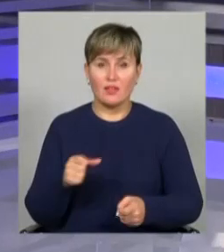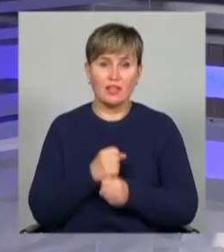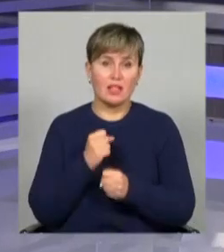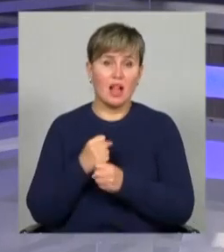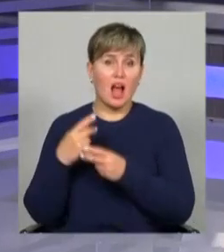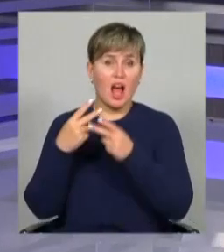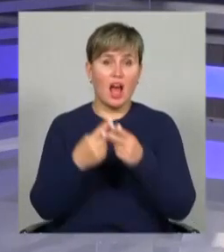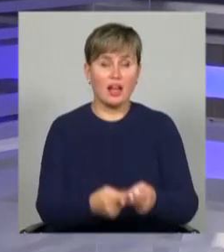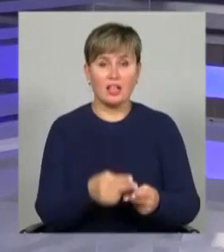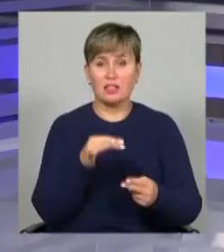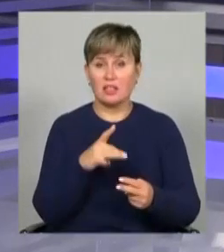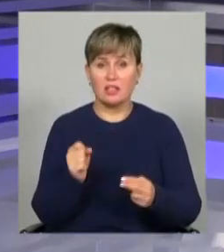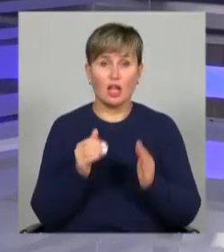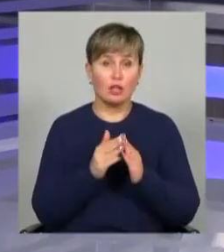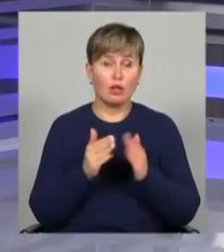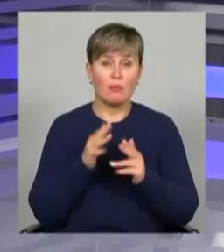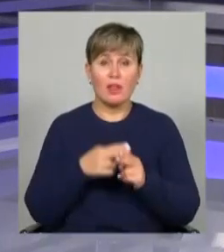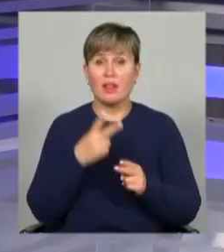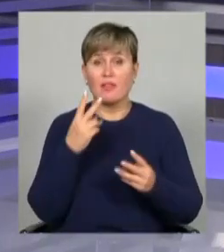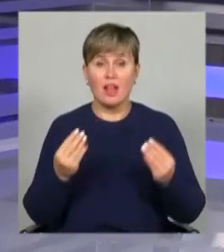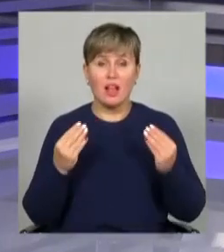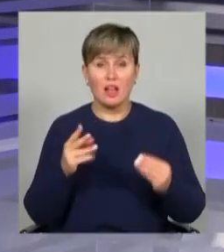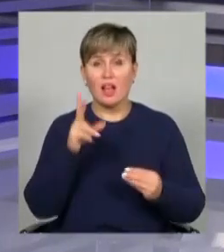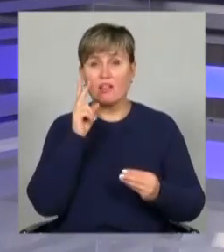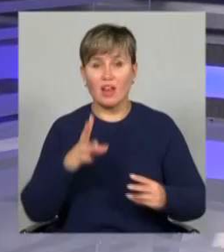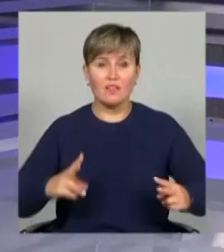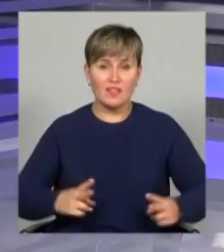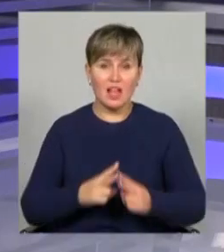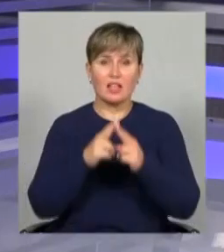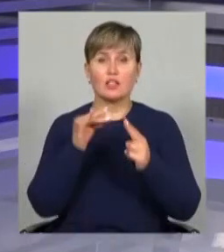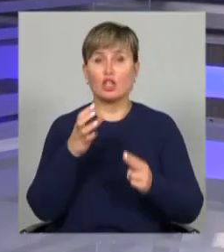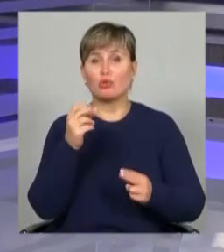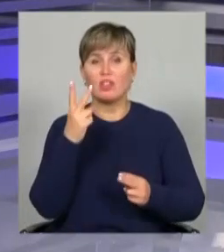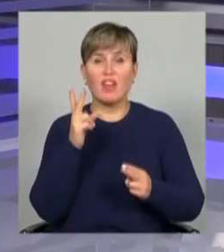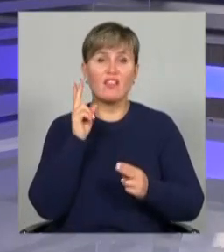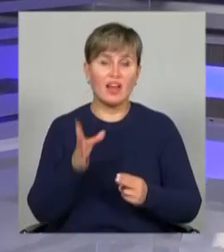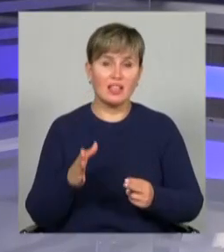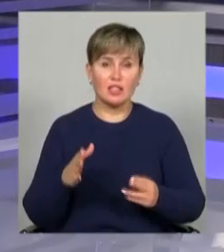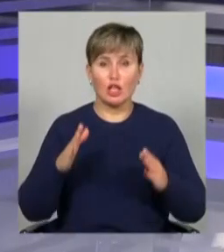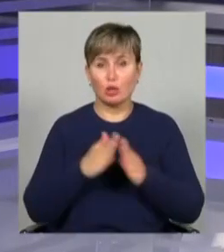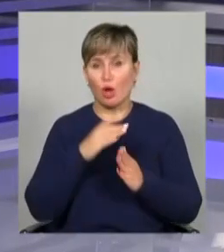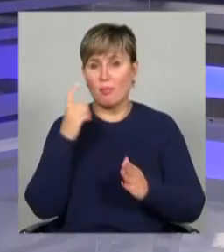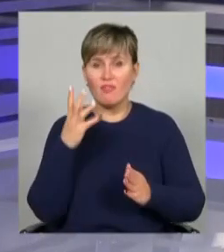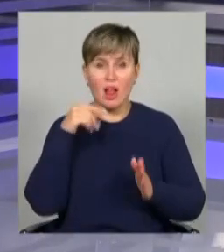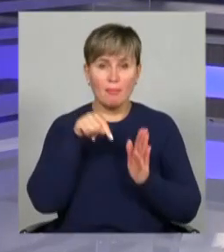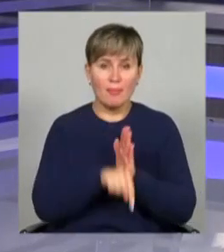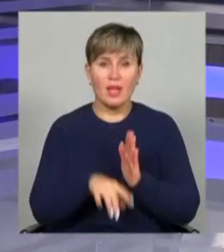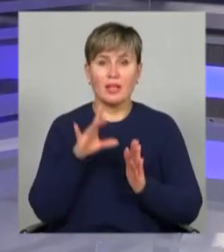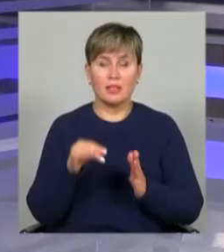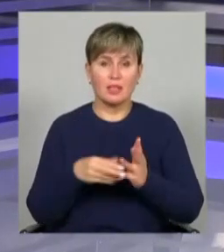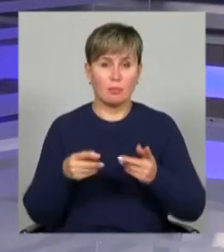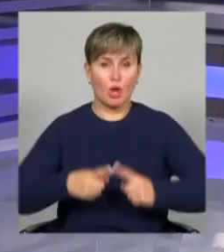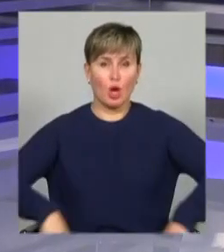и на имущество. Это 2 элитные квартиры в столице, еще 2 квартиры и особняк в Алматы, а также